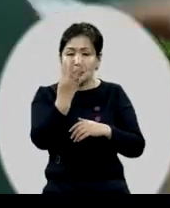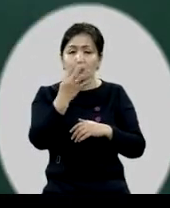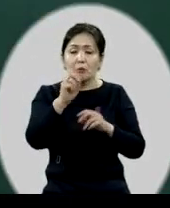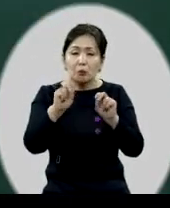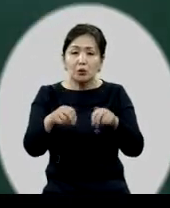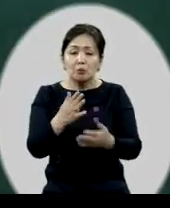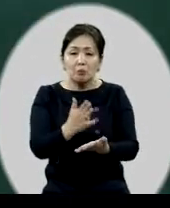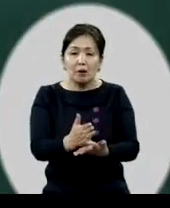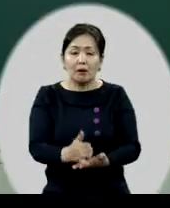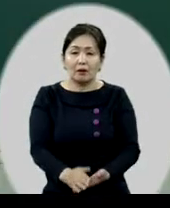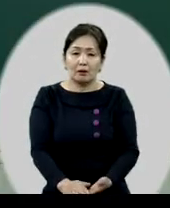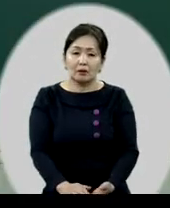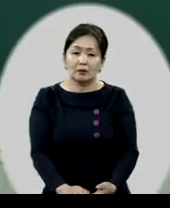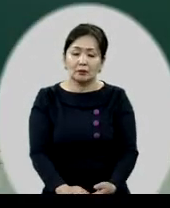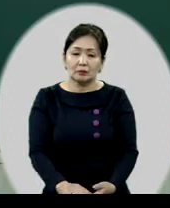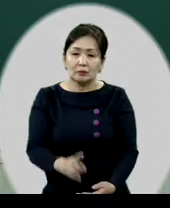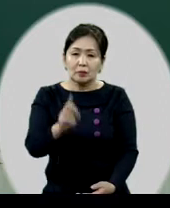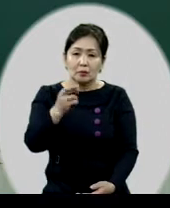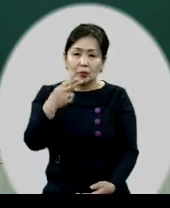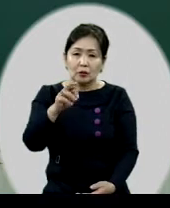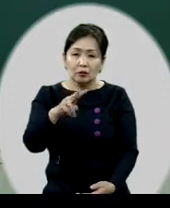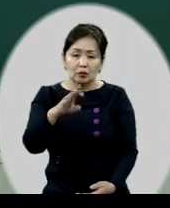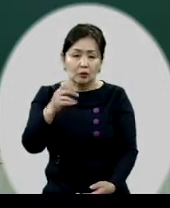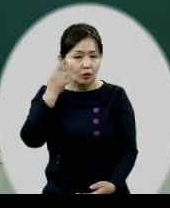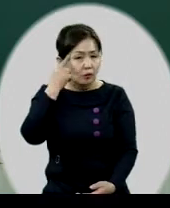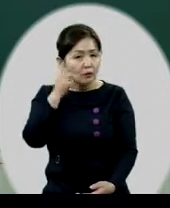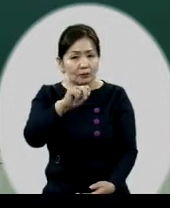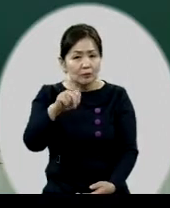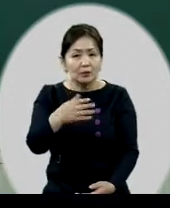5-4 болсон байгаа. Бодолтой хийцгээе.